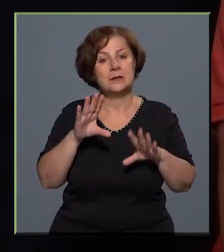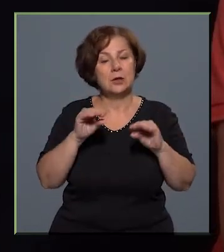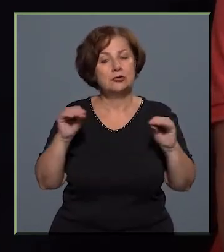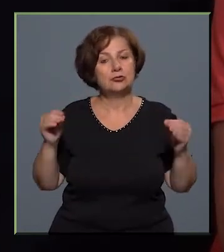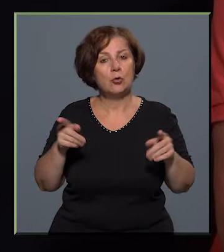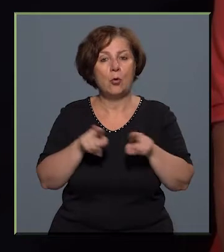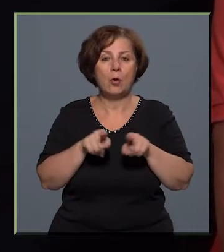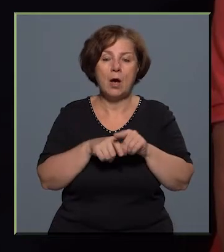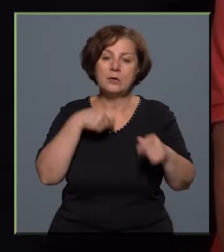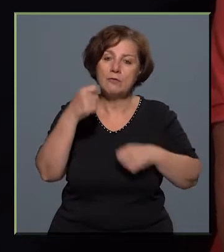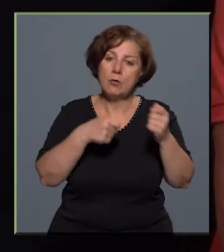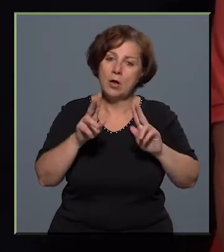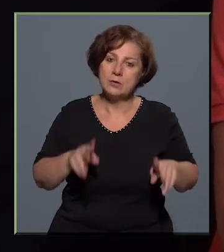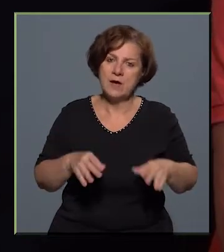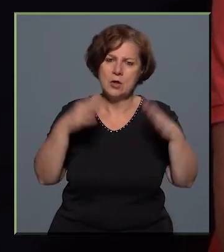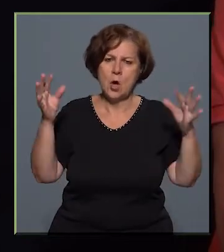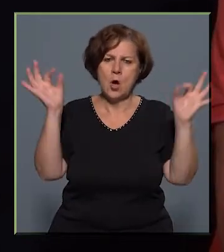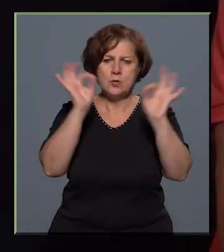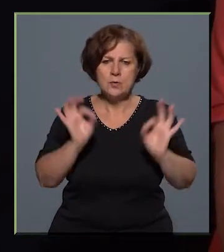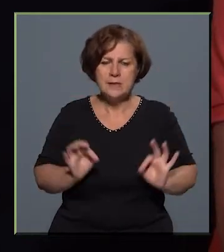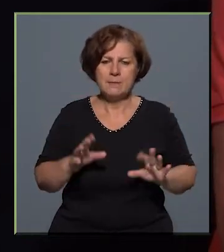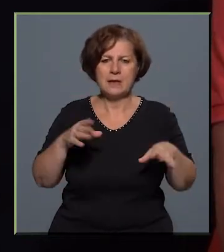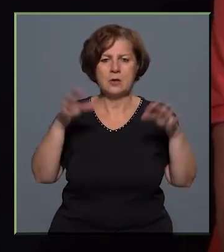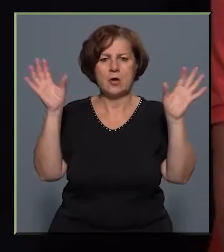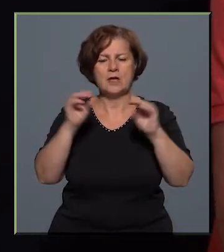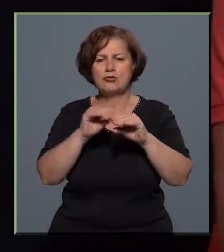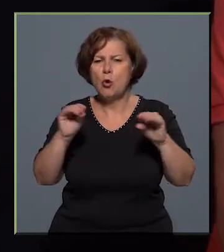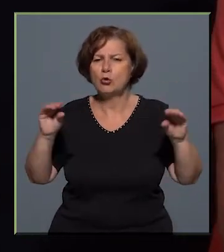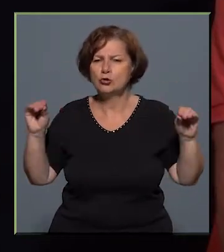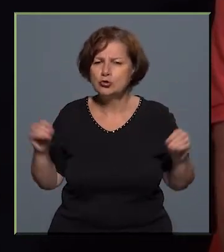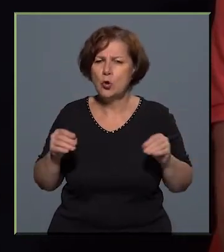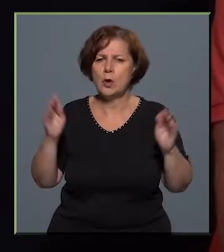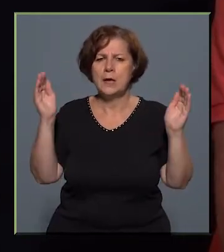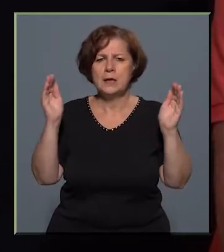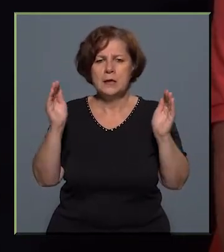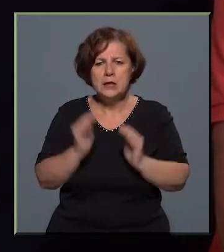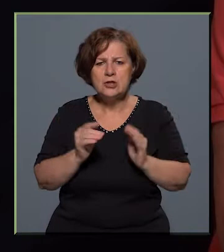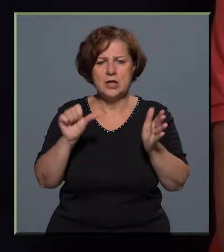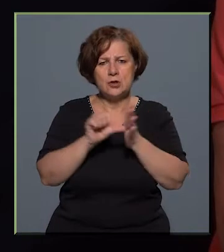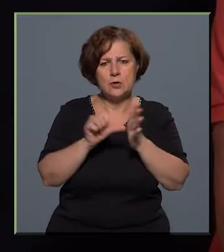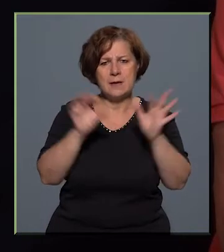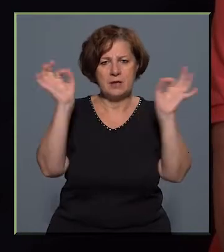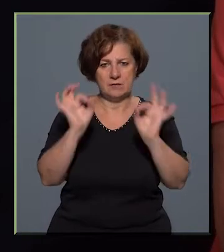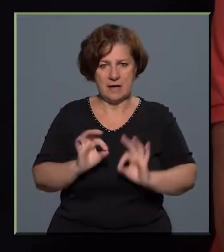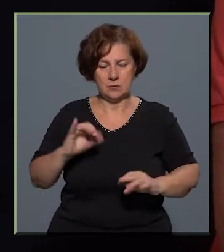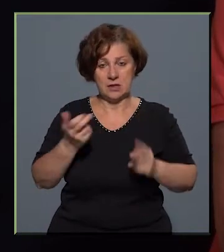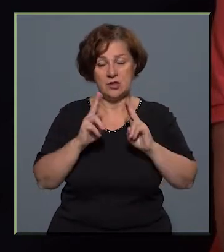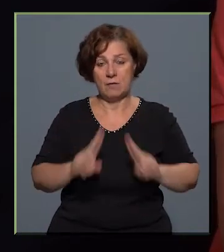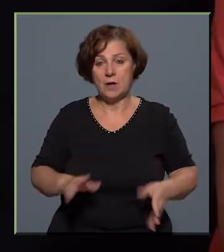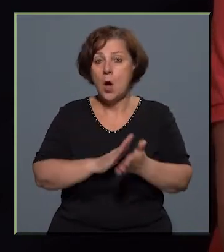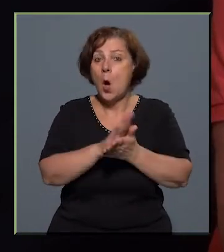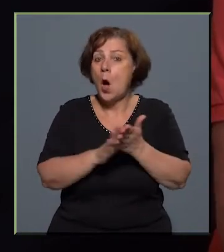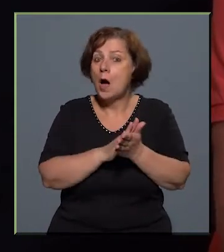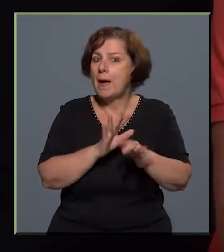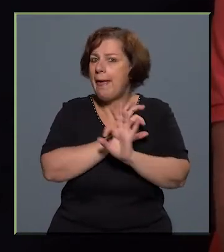jó néhány olyan foglalkoztató van, nagy üzemek, nagy vállalatok, és sok-sok kis és közepes vállalkozás,